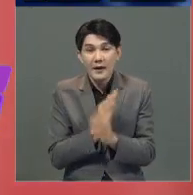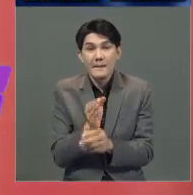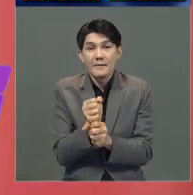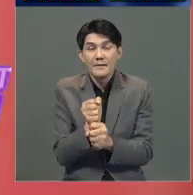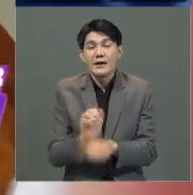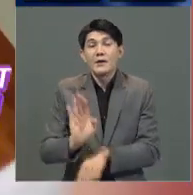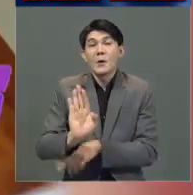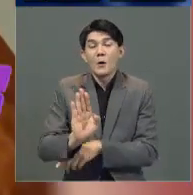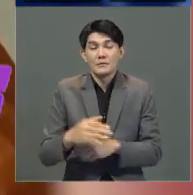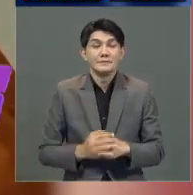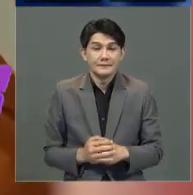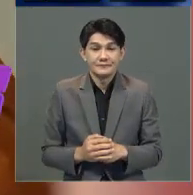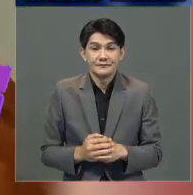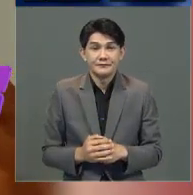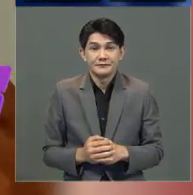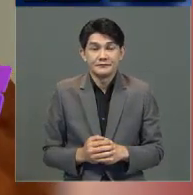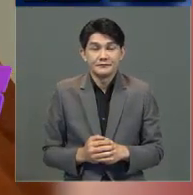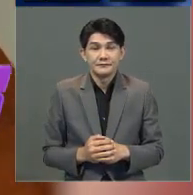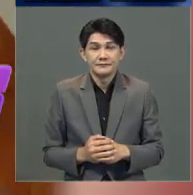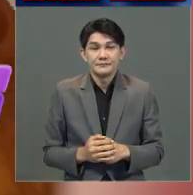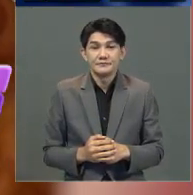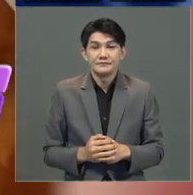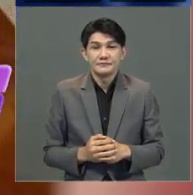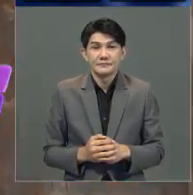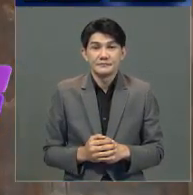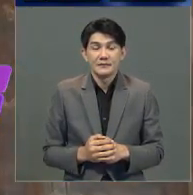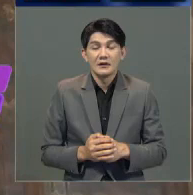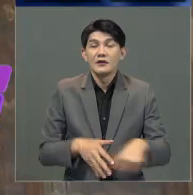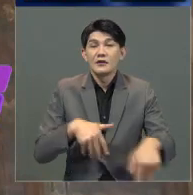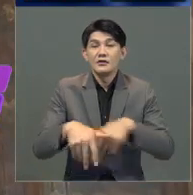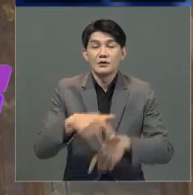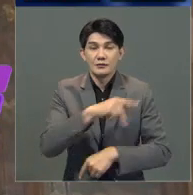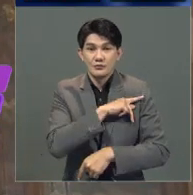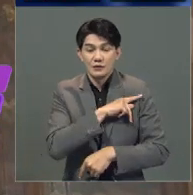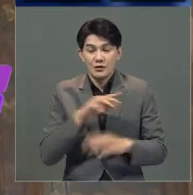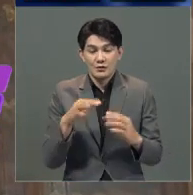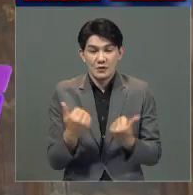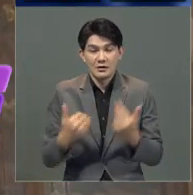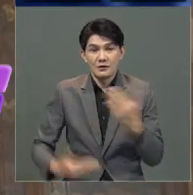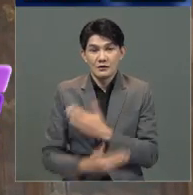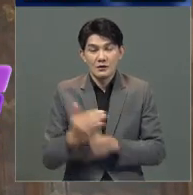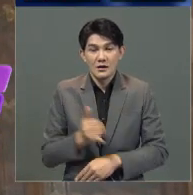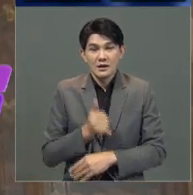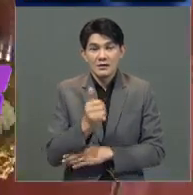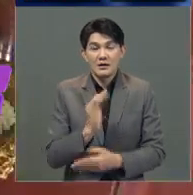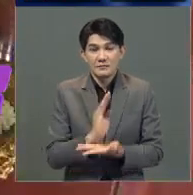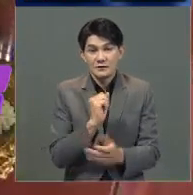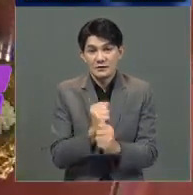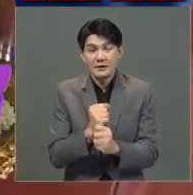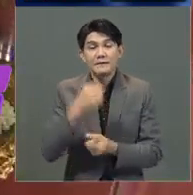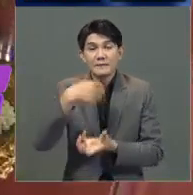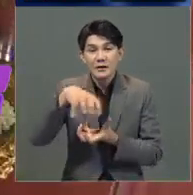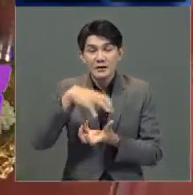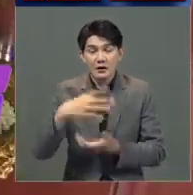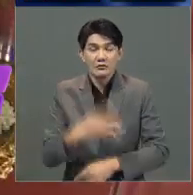พระส่วนในเขตพระประธานภายในพระอุโบสถด้วยนะคะพุทธศาสนิกชนที่วันนี้มีโอกาสได้ไปทำบุญนะบอกกับทีม